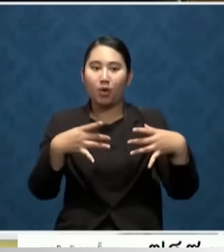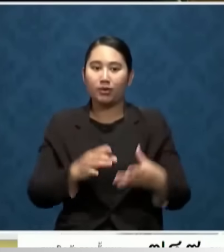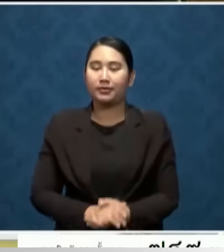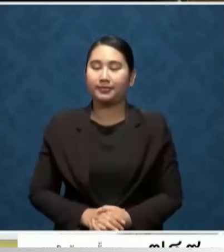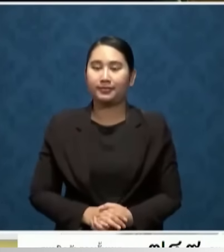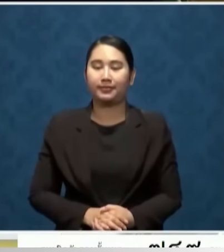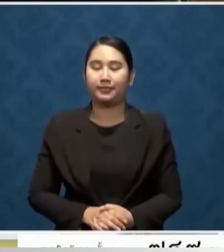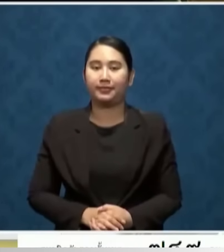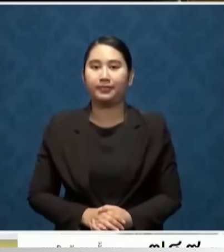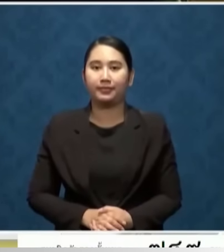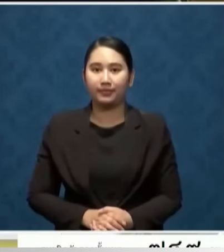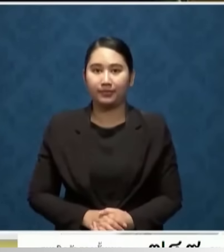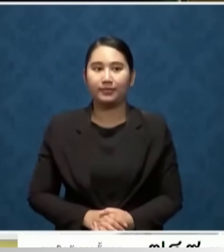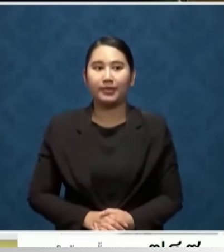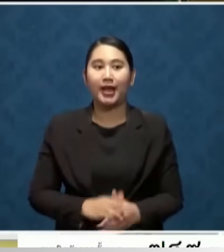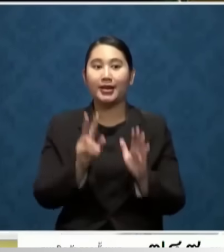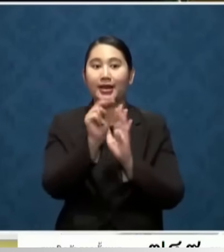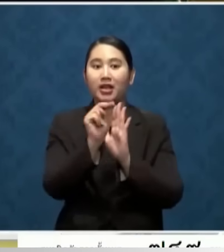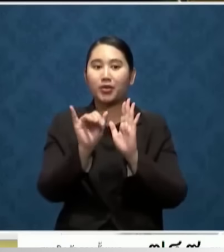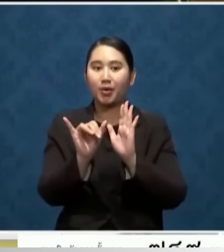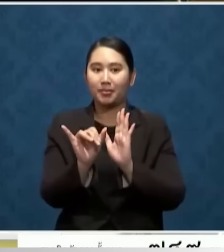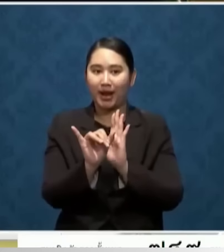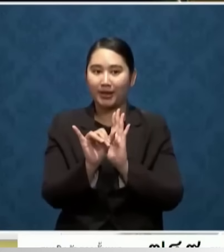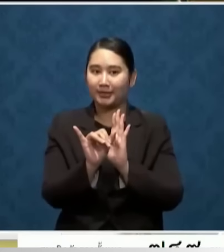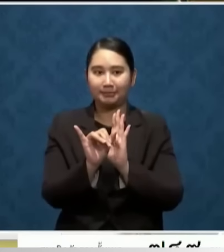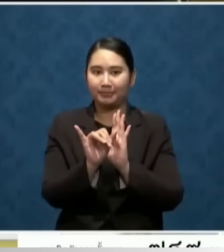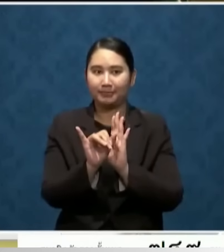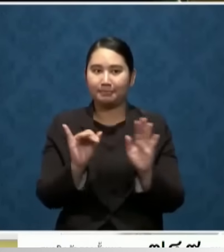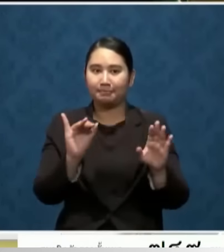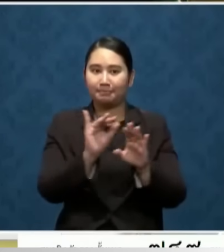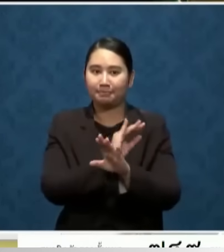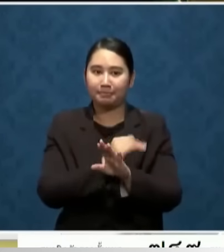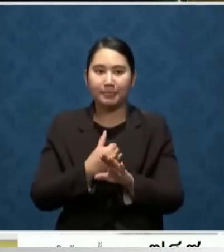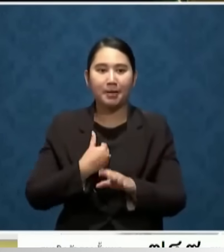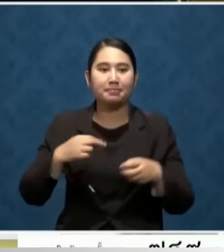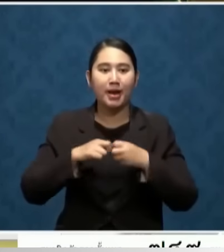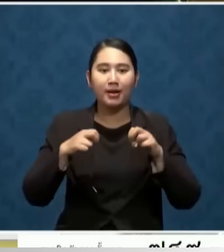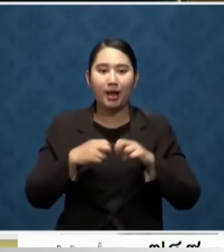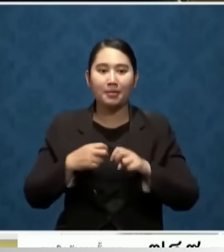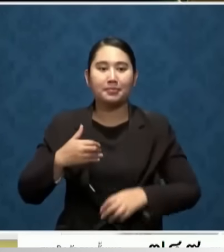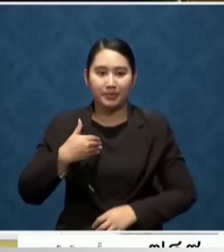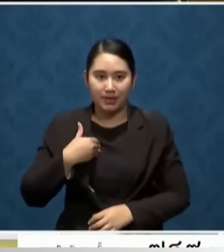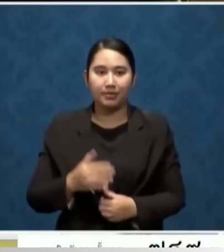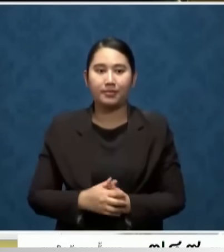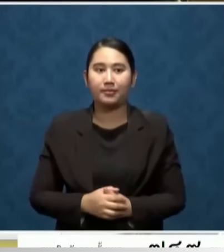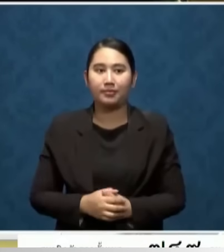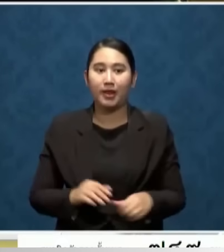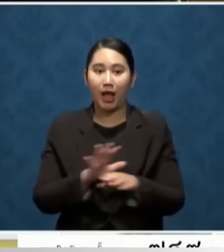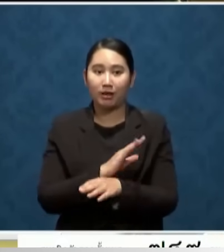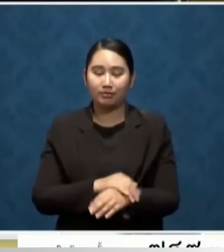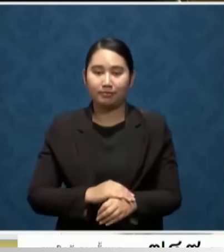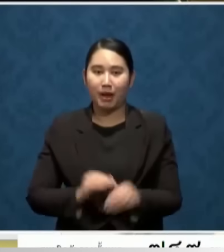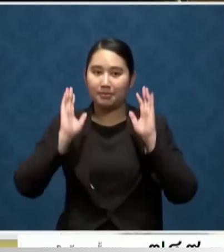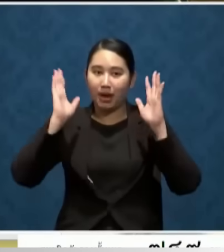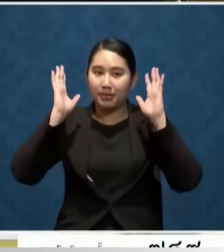จะมีแนวนโยบายที่จะก่อให้เกิดการชักน้ำเข้าลึกชักศึกเข้าบ้านก็ดีหรือปลุกปั่นให้เกิดความขัด